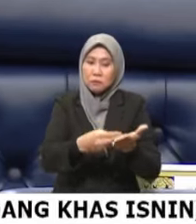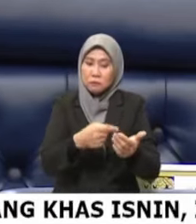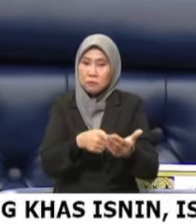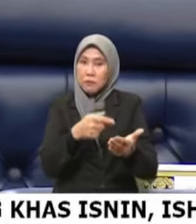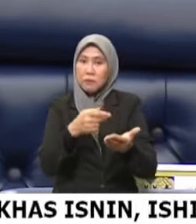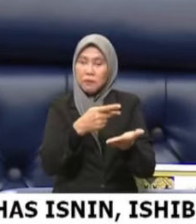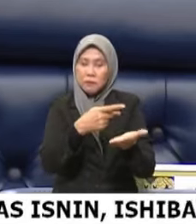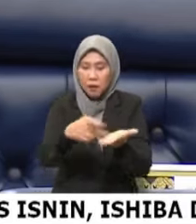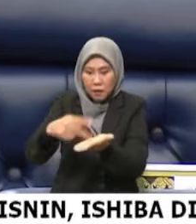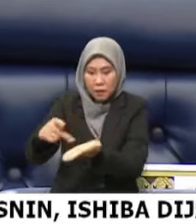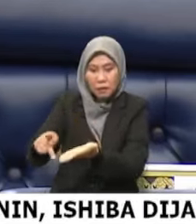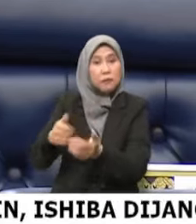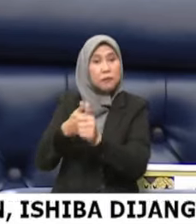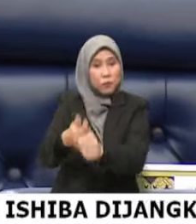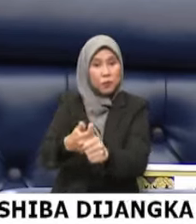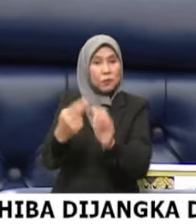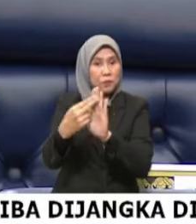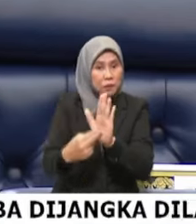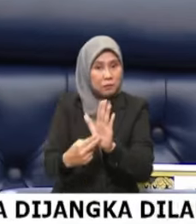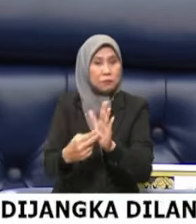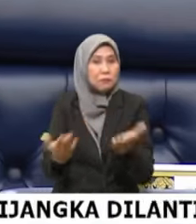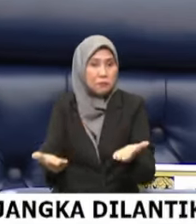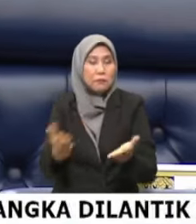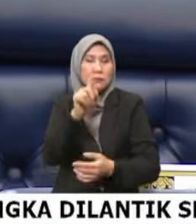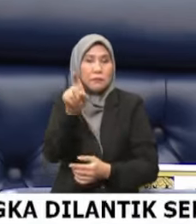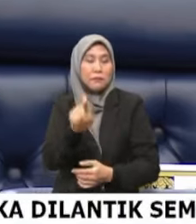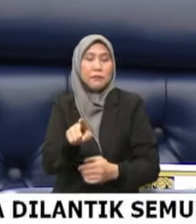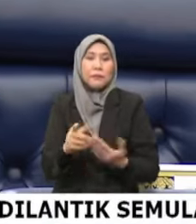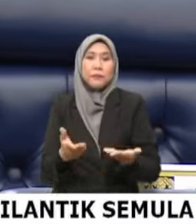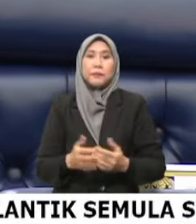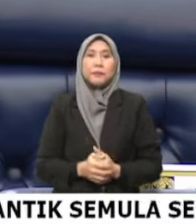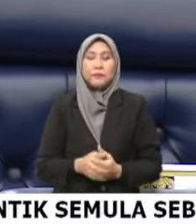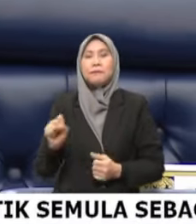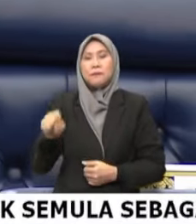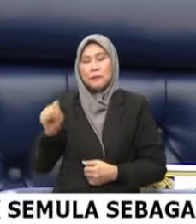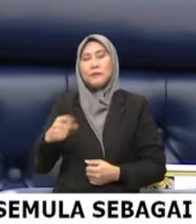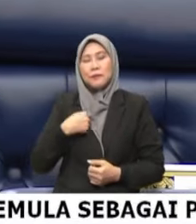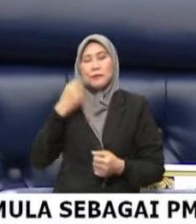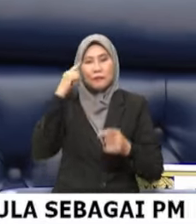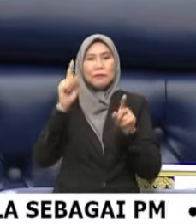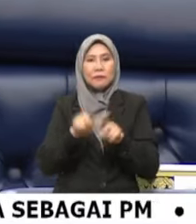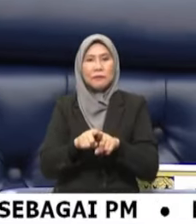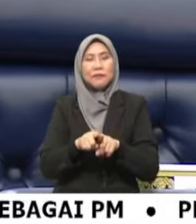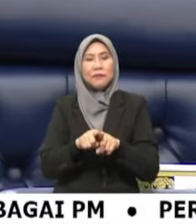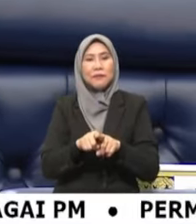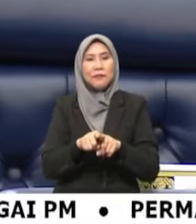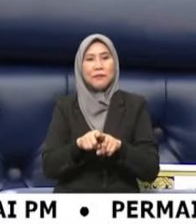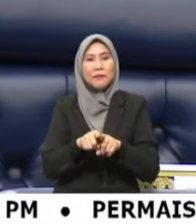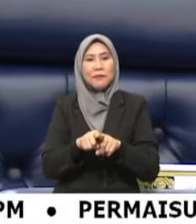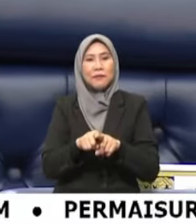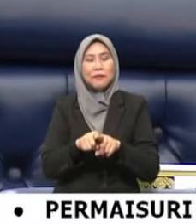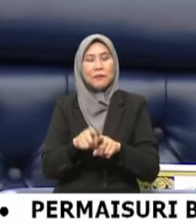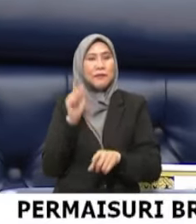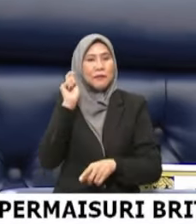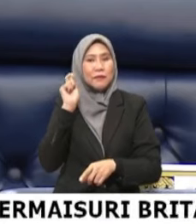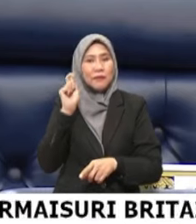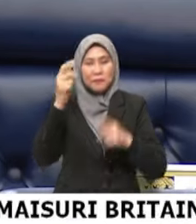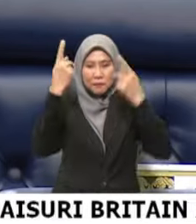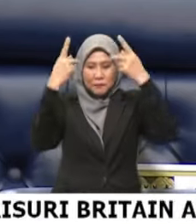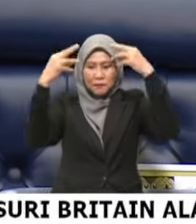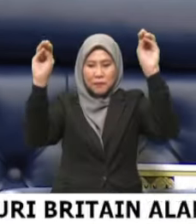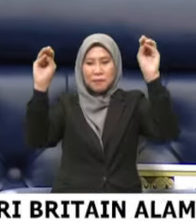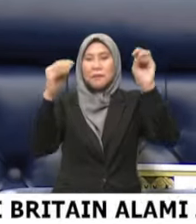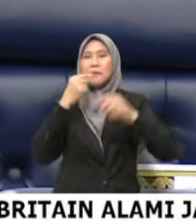undang-undang. Itu soalan yang pertama. Yang Berhormat, saya setuju bahawa itu adalah yang dikatakan oleh Yang Berhormat Perdana